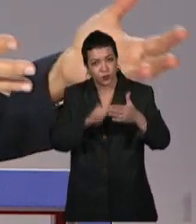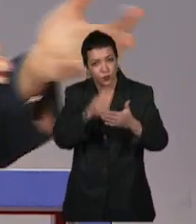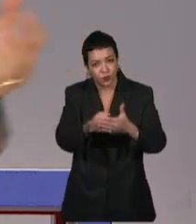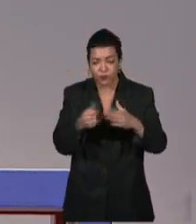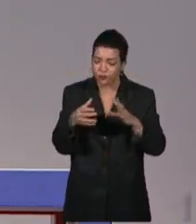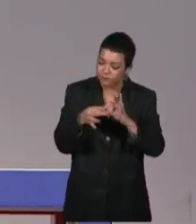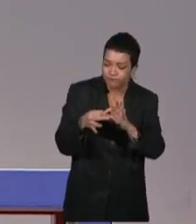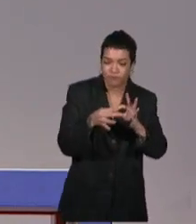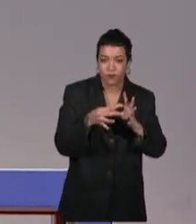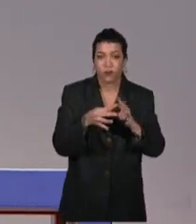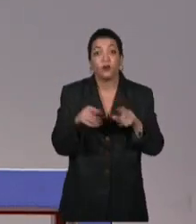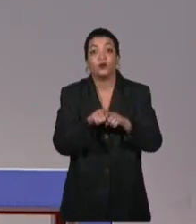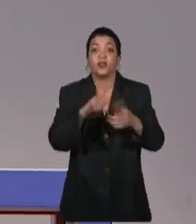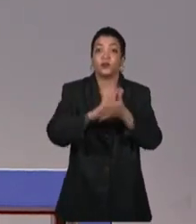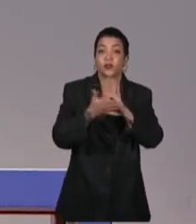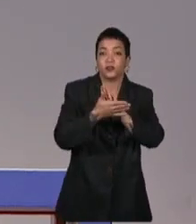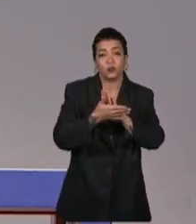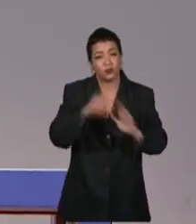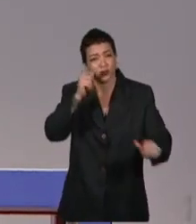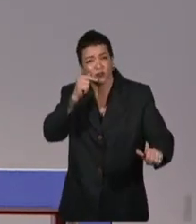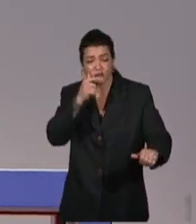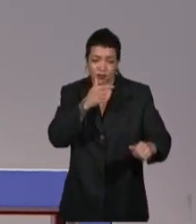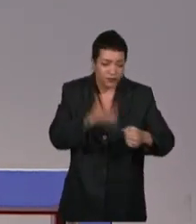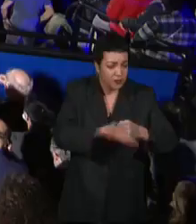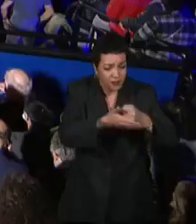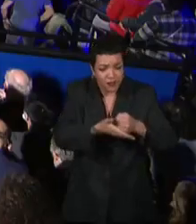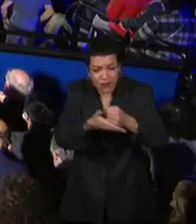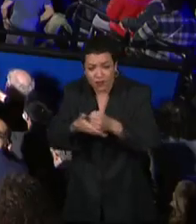qui se démènent auprès des capocés du confinement.